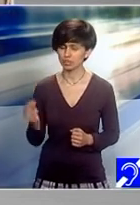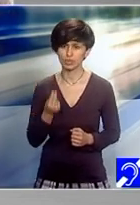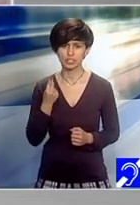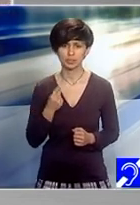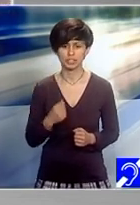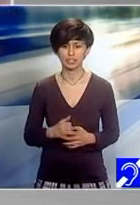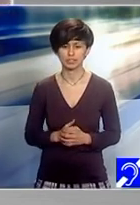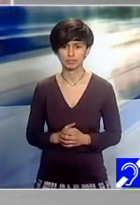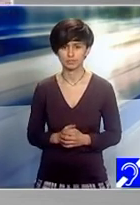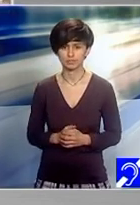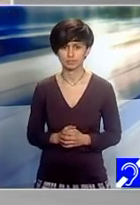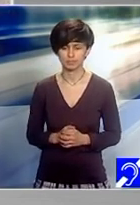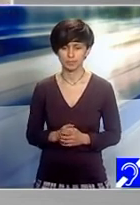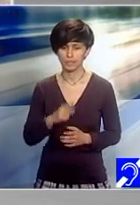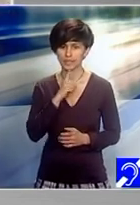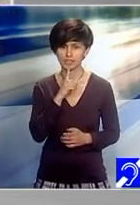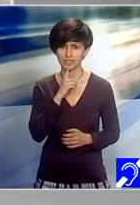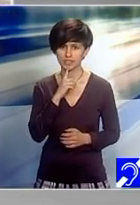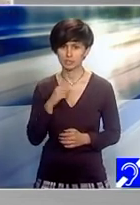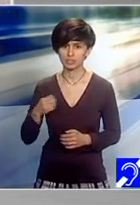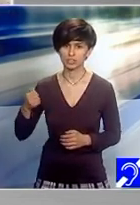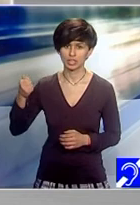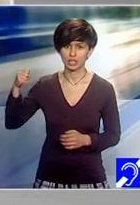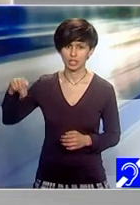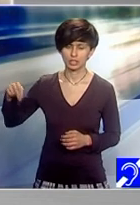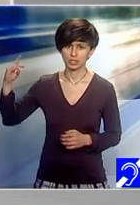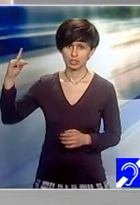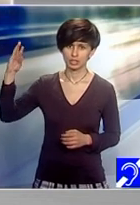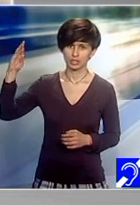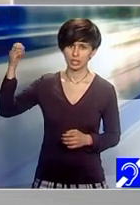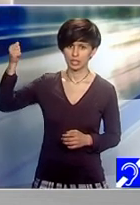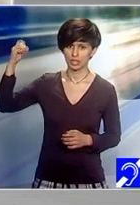Ne puteți spune numele? Da, se numește Andrada Precup.